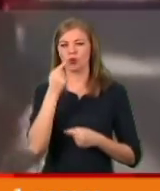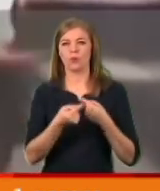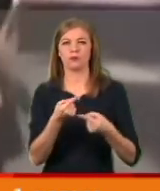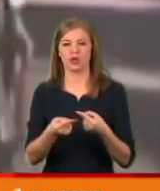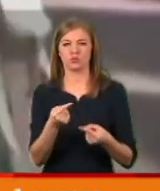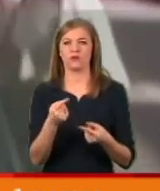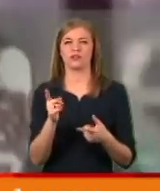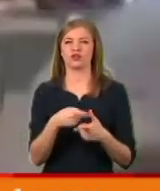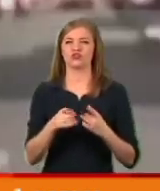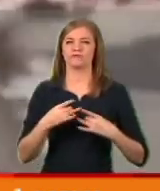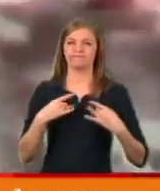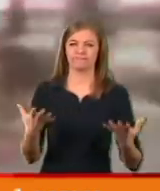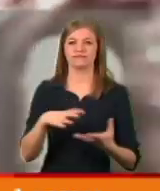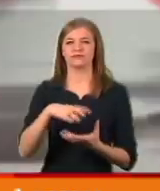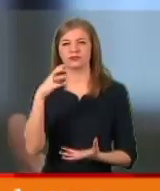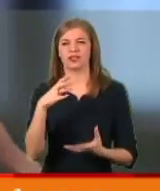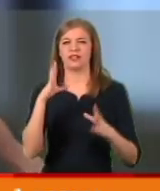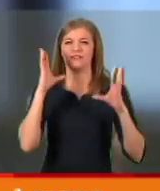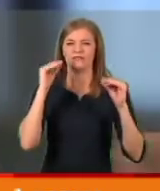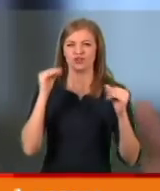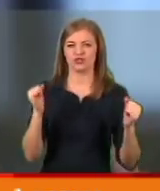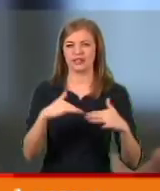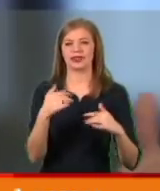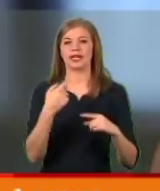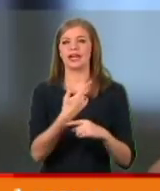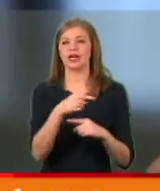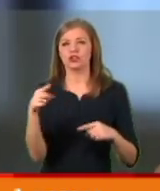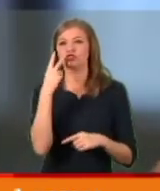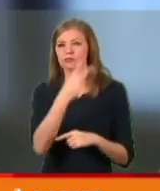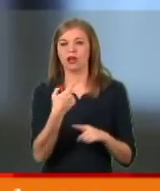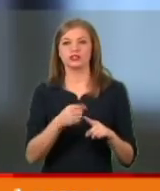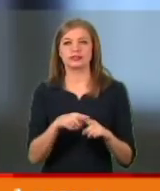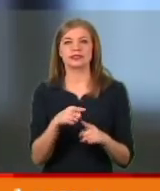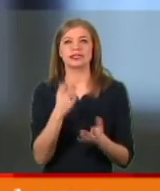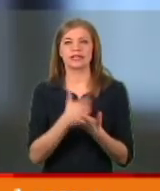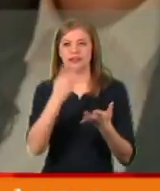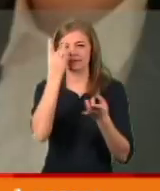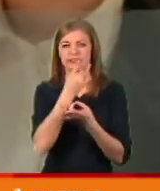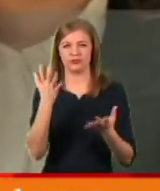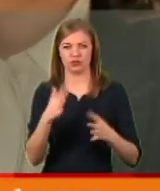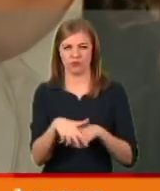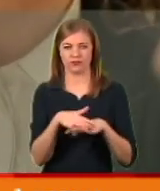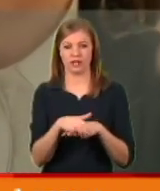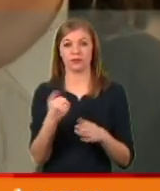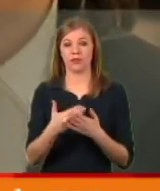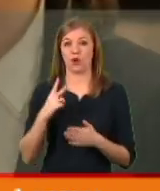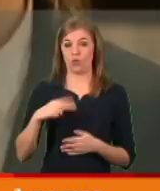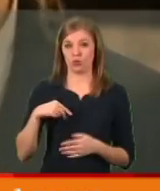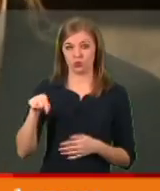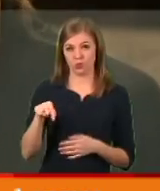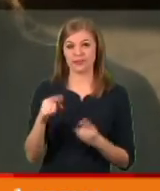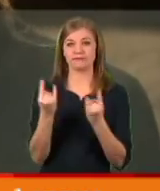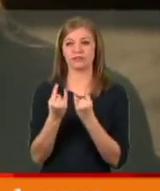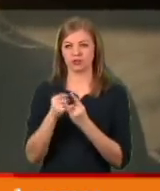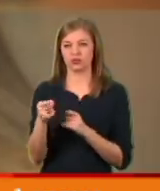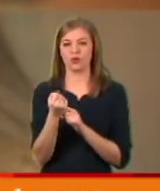скажімо, чи великодні, чи святовечірні. І інші бачили, що це є цивілізований народ. А от донькам Наталі,